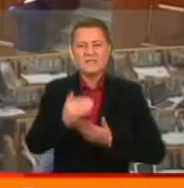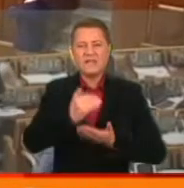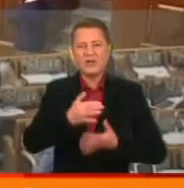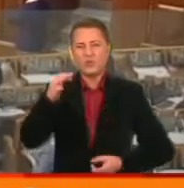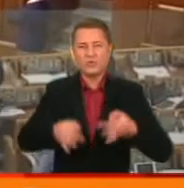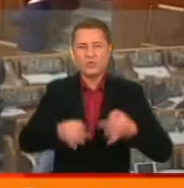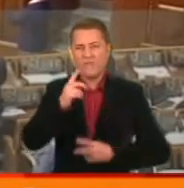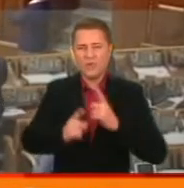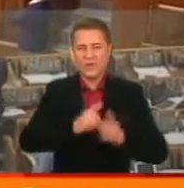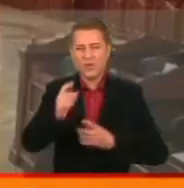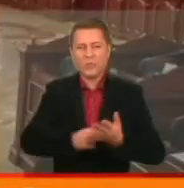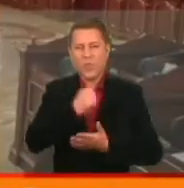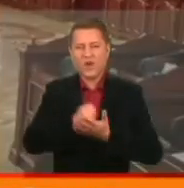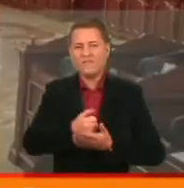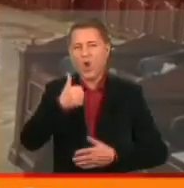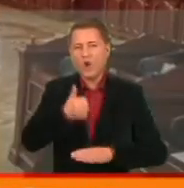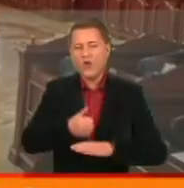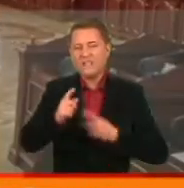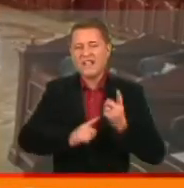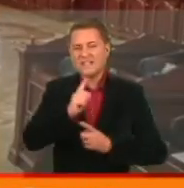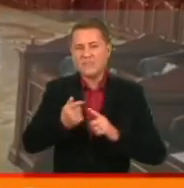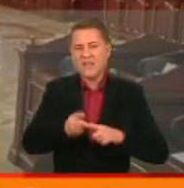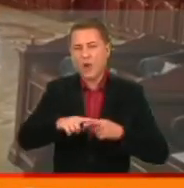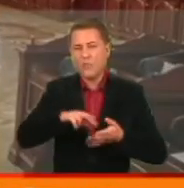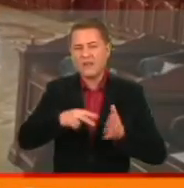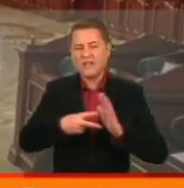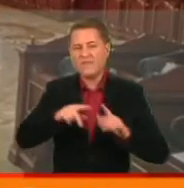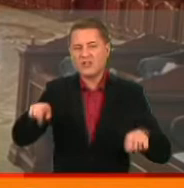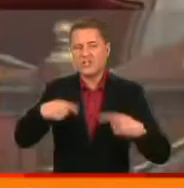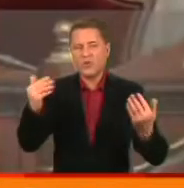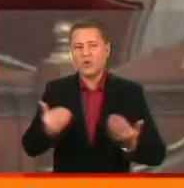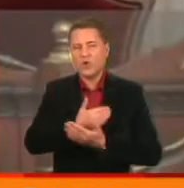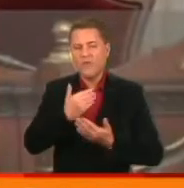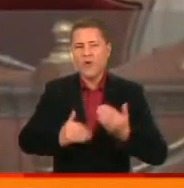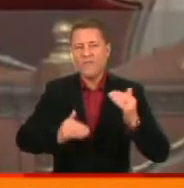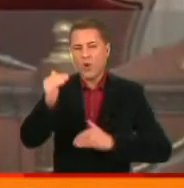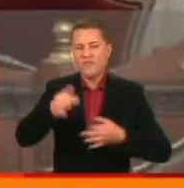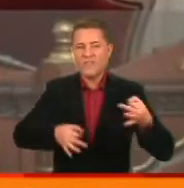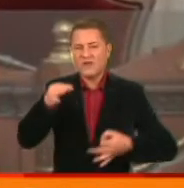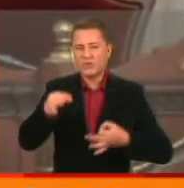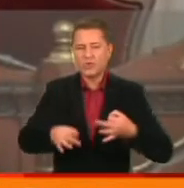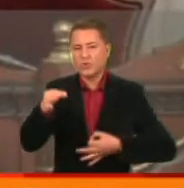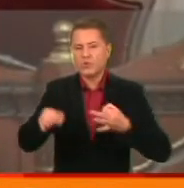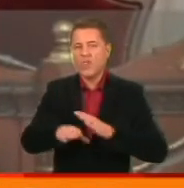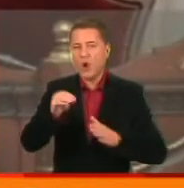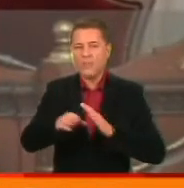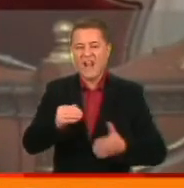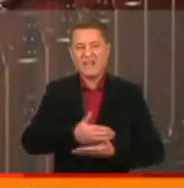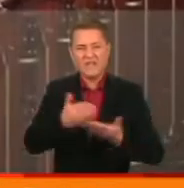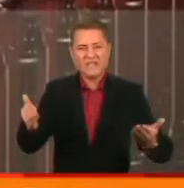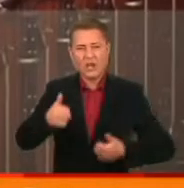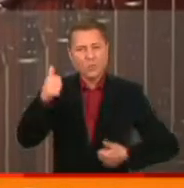реформу таки ухвалили. Одна з головних змін, яку вона передбачає, це створення нового Верховного суду, суддів, до якого обиратимуть на відкритому